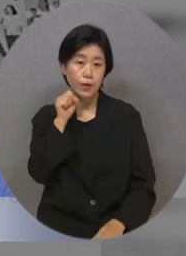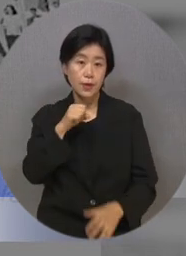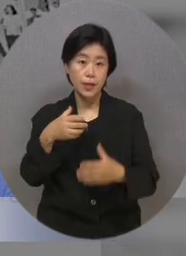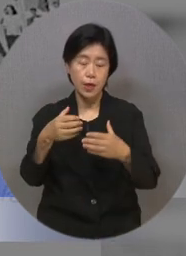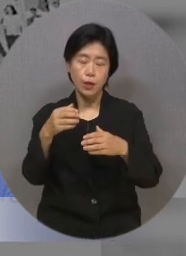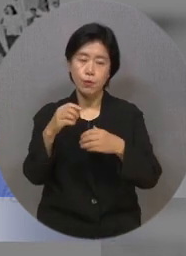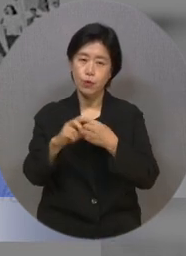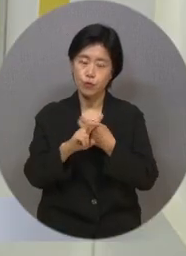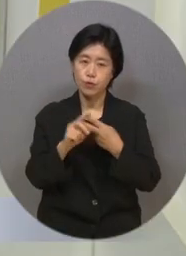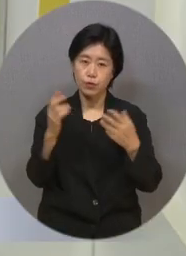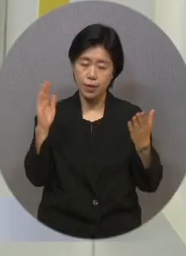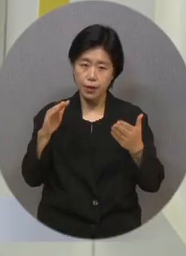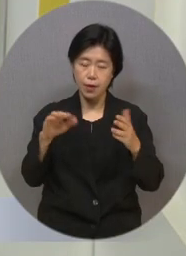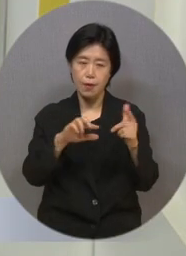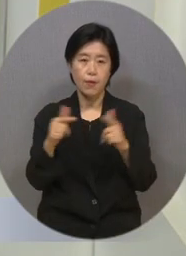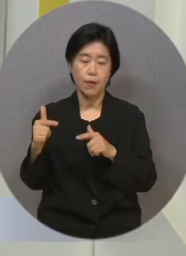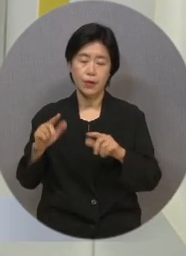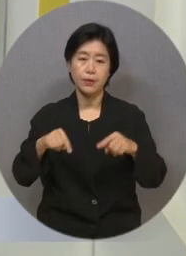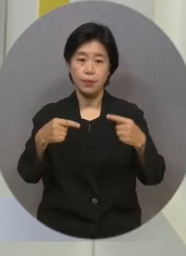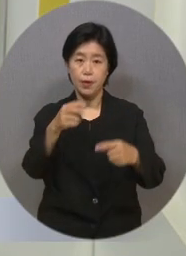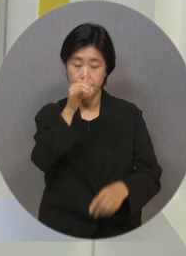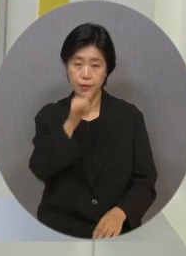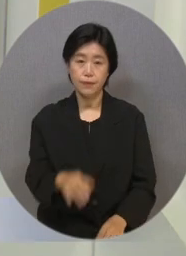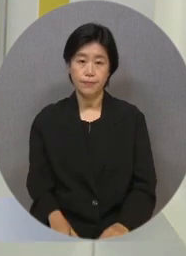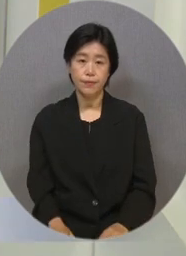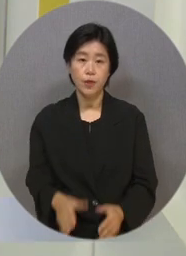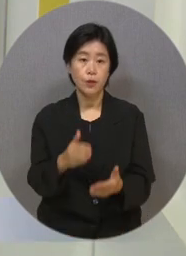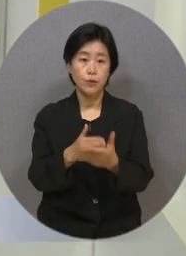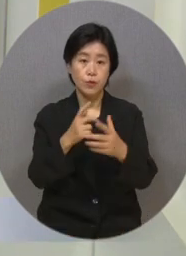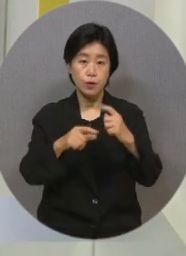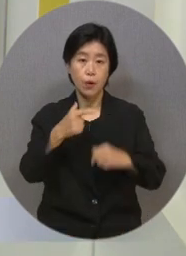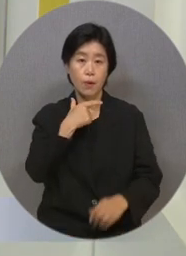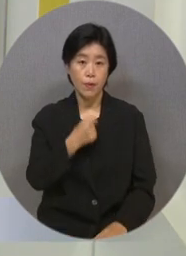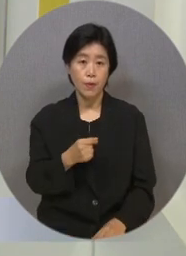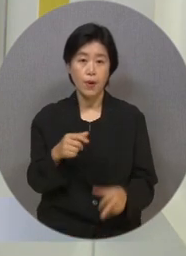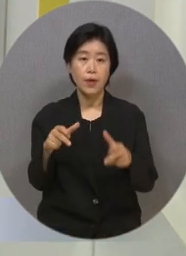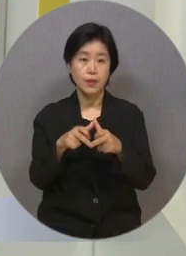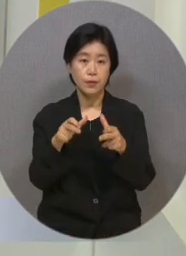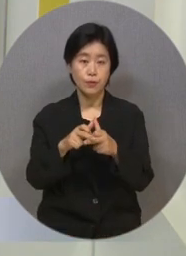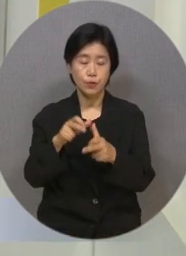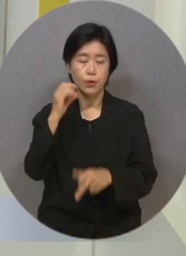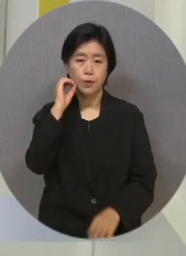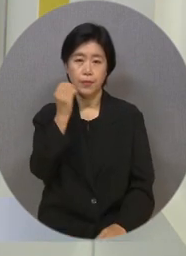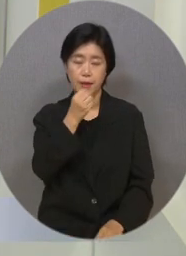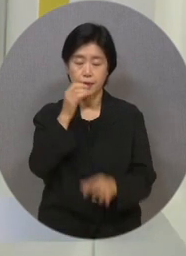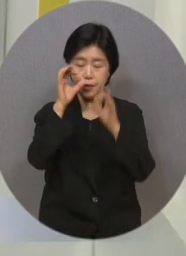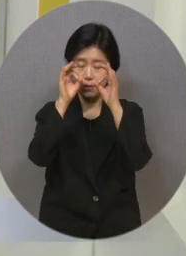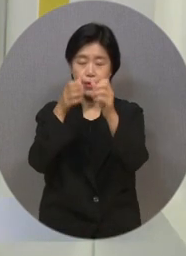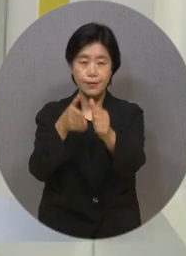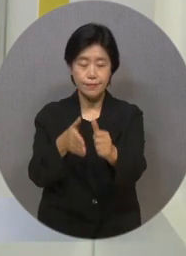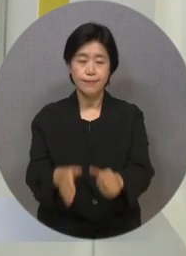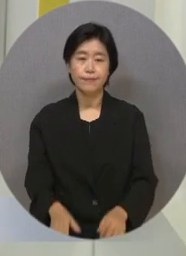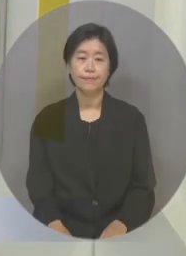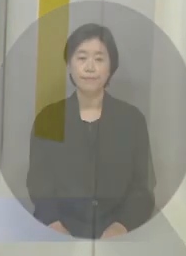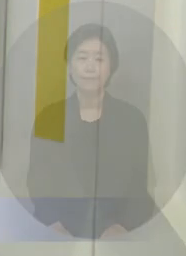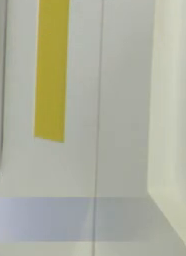참가했다고 합니다 더 자세한 뉴스는 장애인신문과 웰페어뉴스 홈페이지를 통해 확인할 수 있습니다